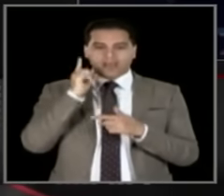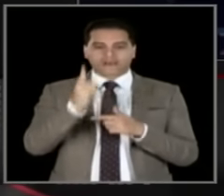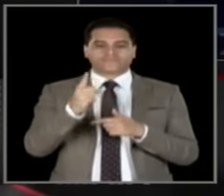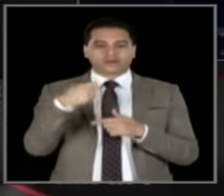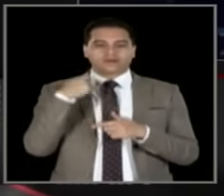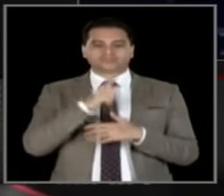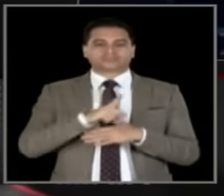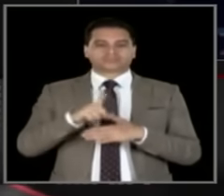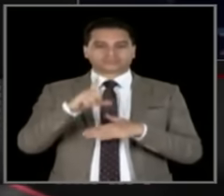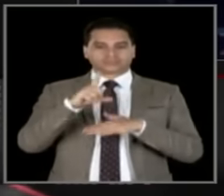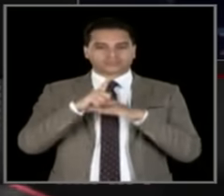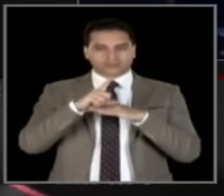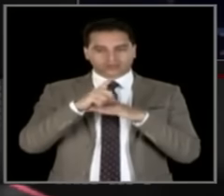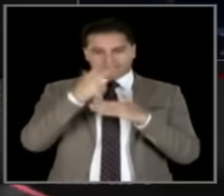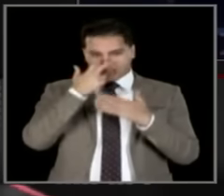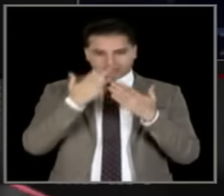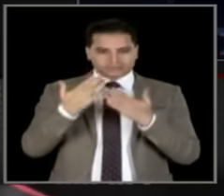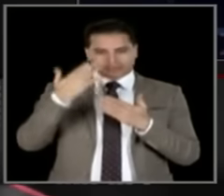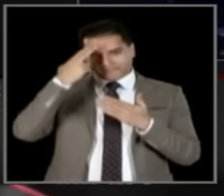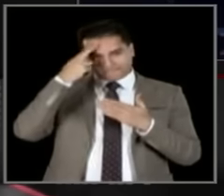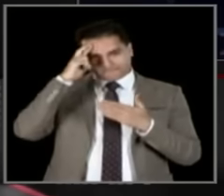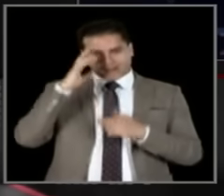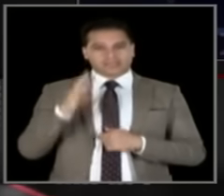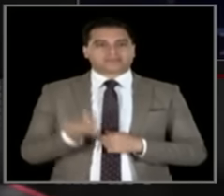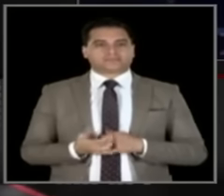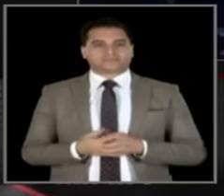من سلطان عثماني، فمن هو؟